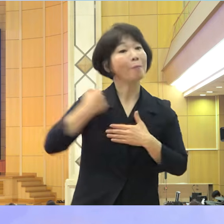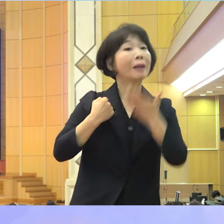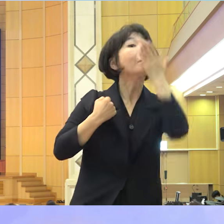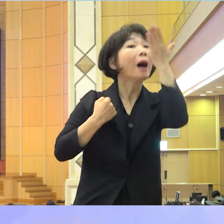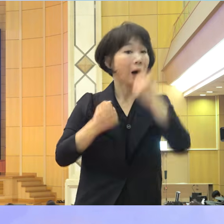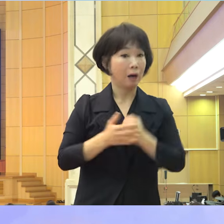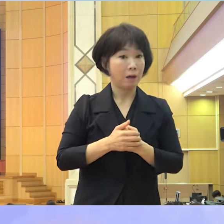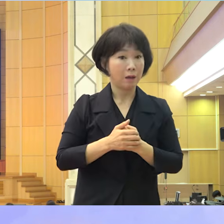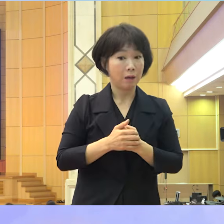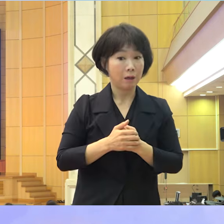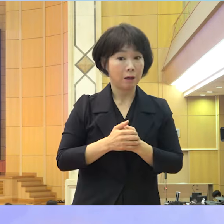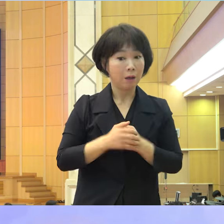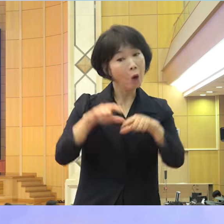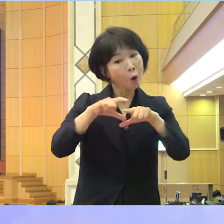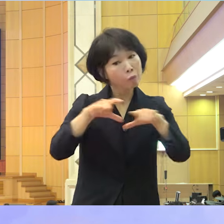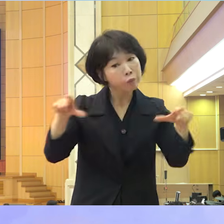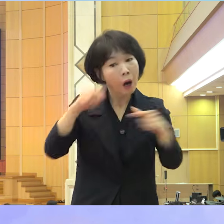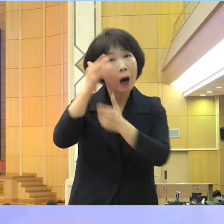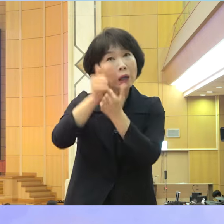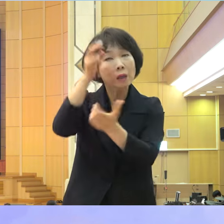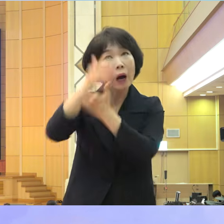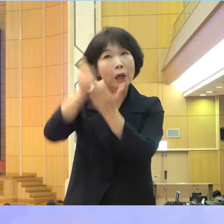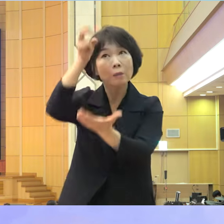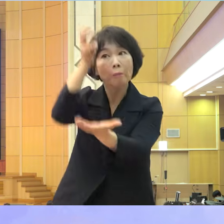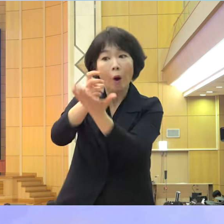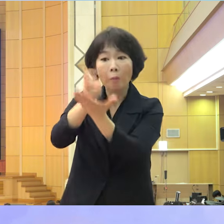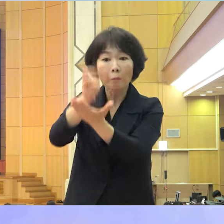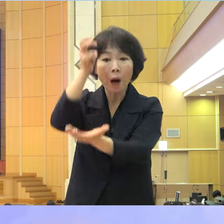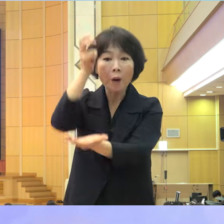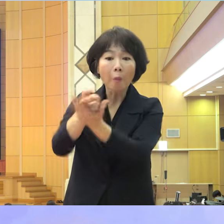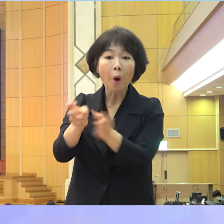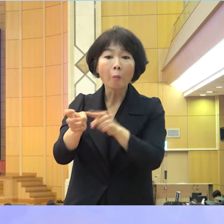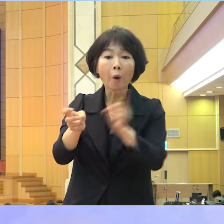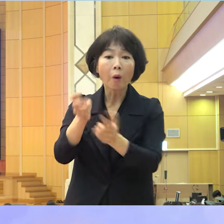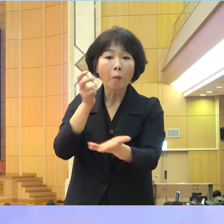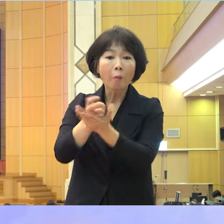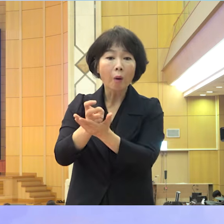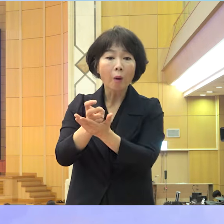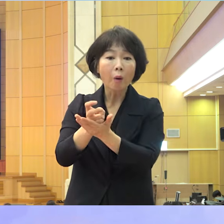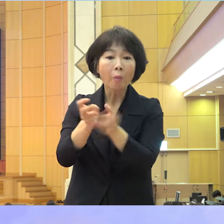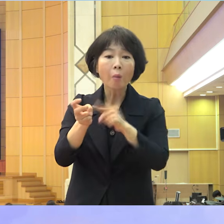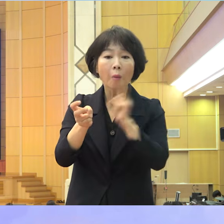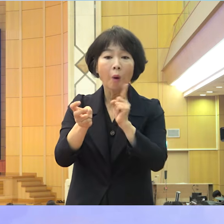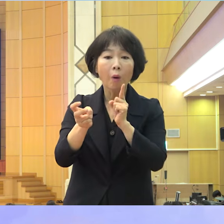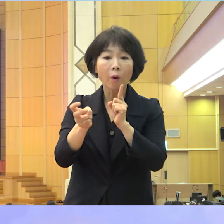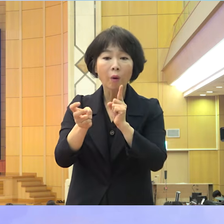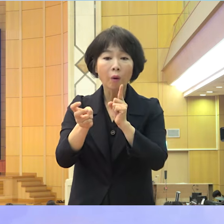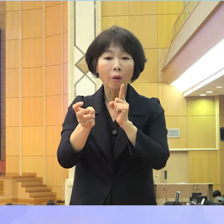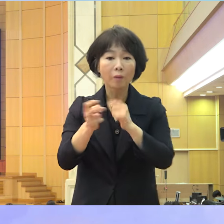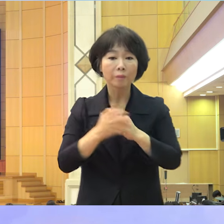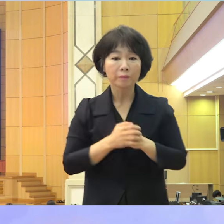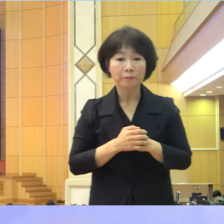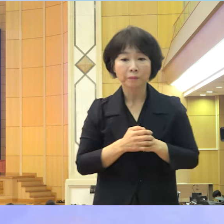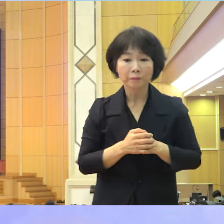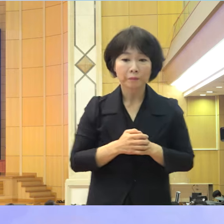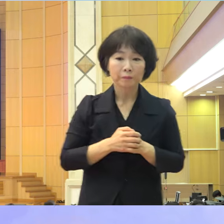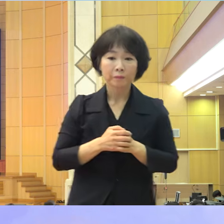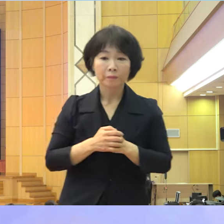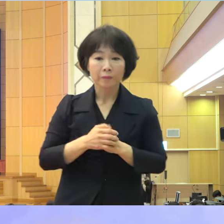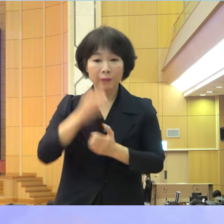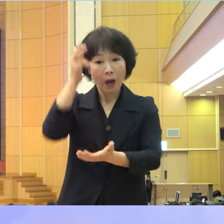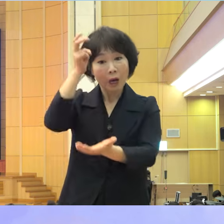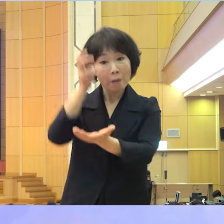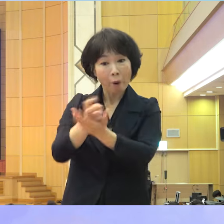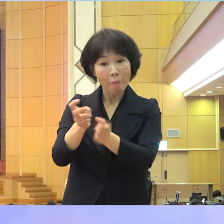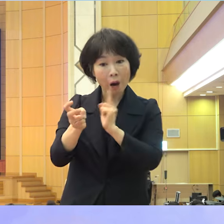우리가 알거니와 무릇 율법이 말하는 바는, 율법에 대해서 알아야 돼요. 그래 복이 있어요. 율법이